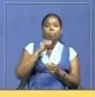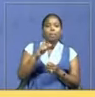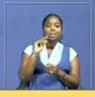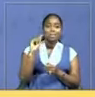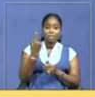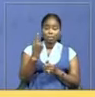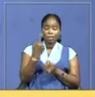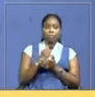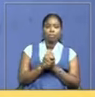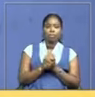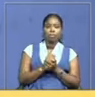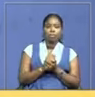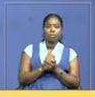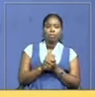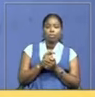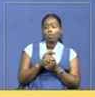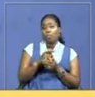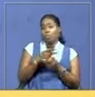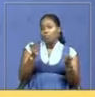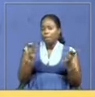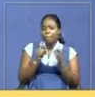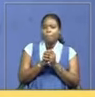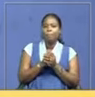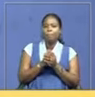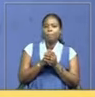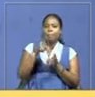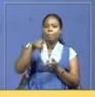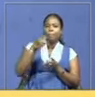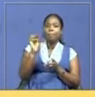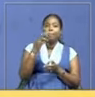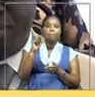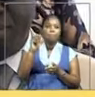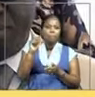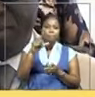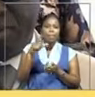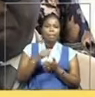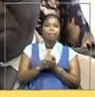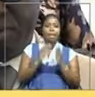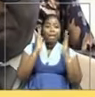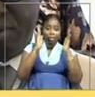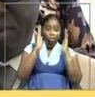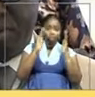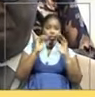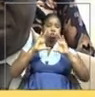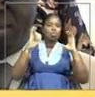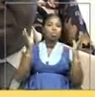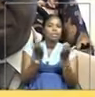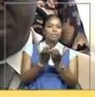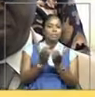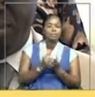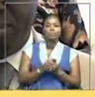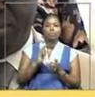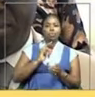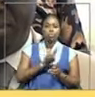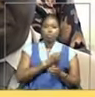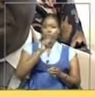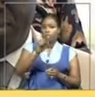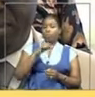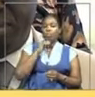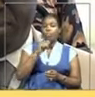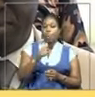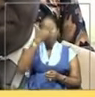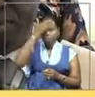au volet pénal qui il est vrai polarise plus notre attention collective nous ne devons pas oublier